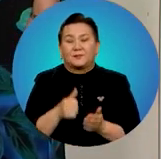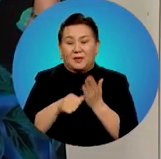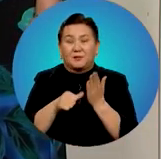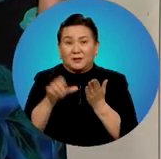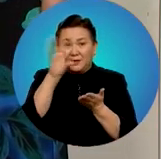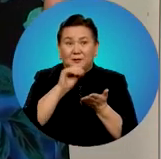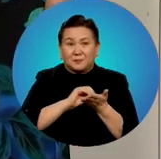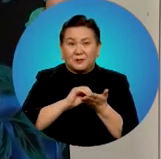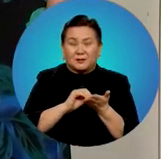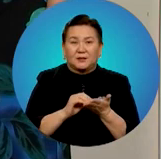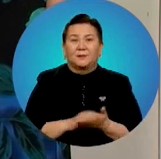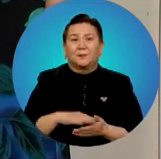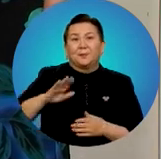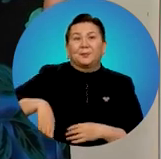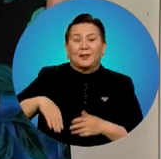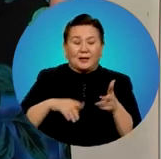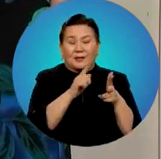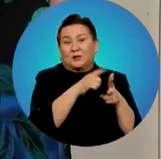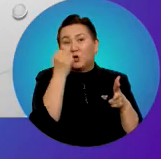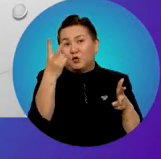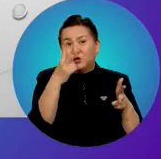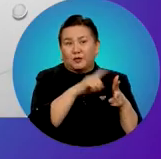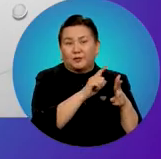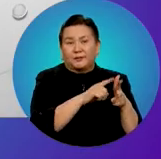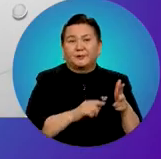өгдөөдөө. За дараагийн хэсэгт ямар дүрслэл байна вэ?